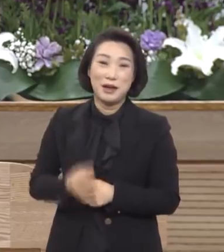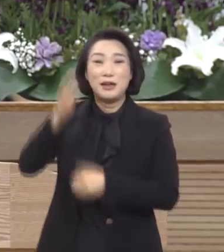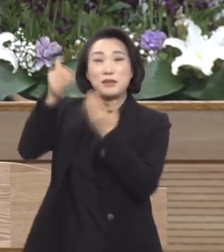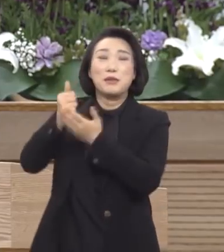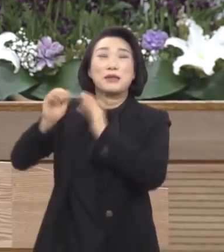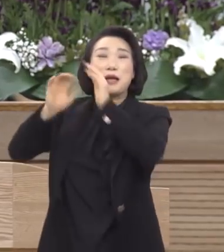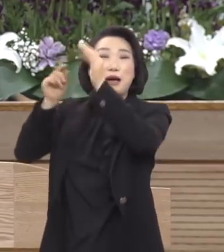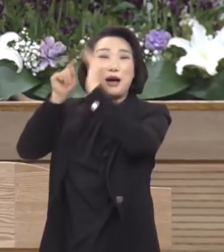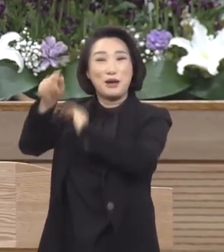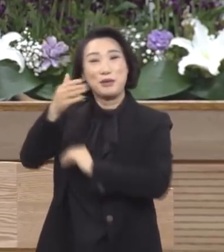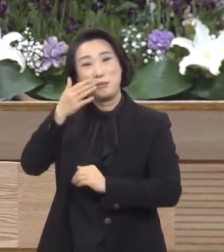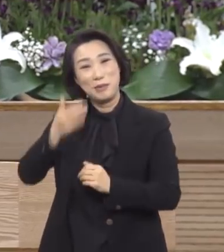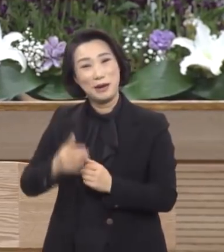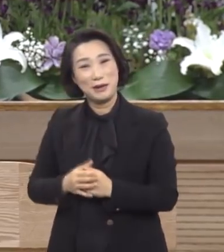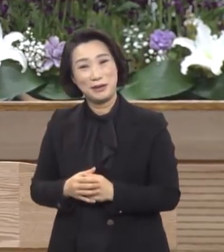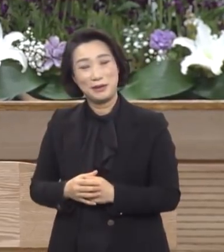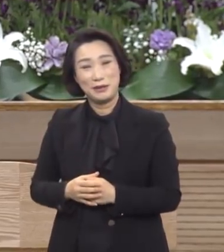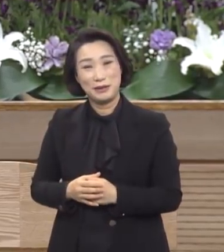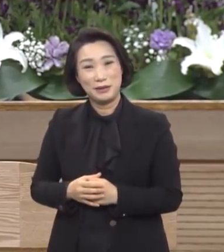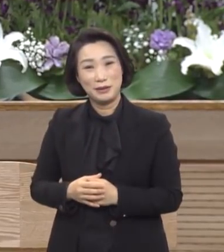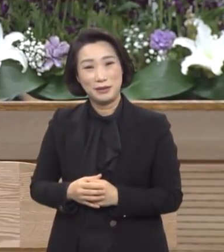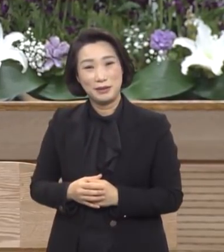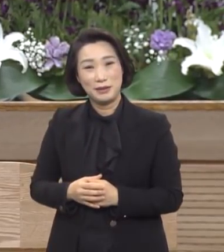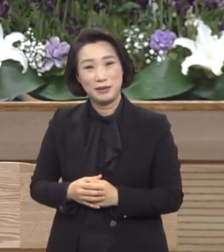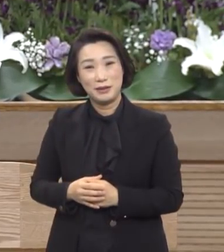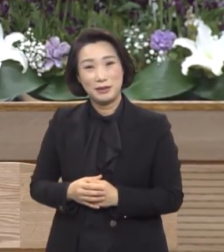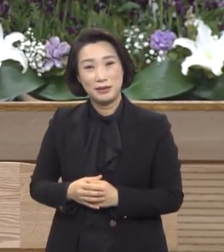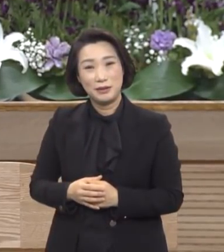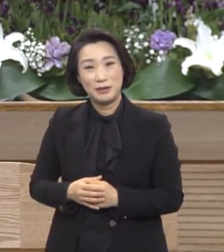하나님 나라 갈 텐데